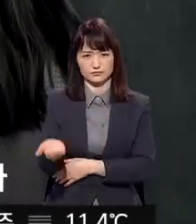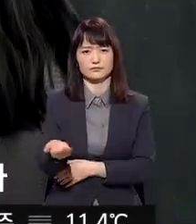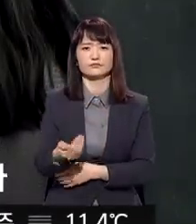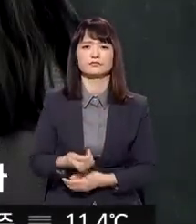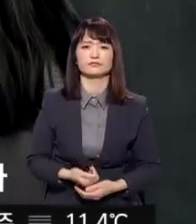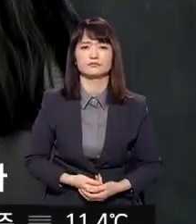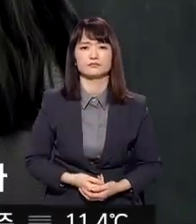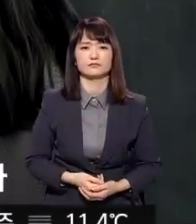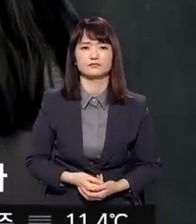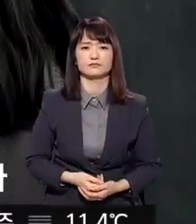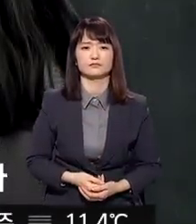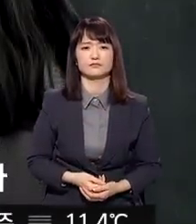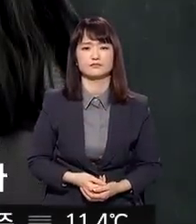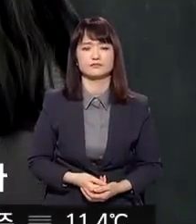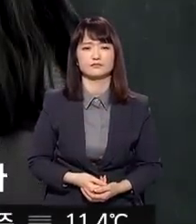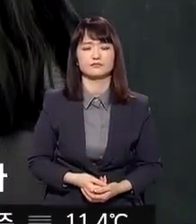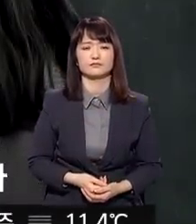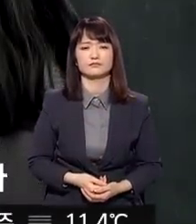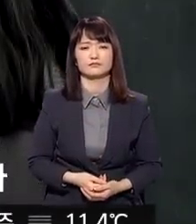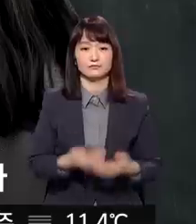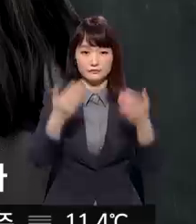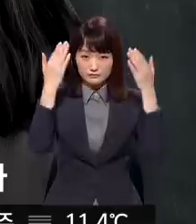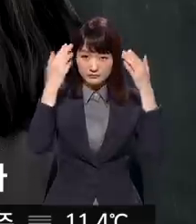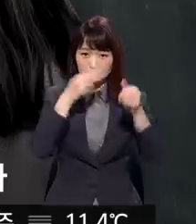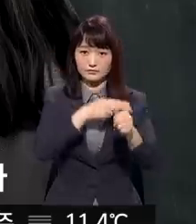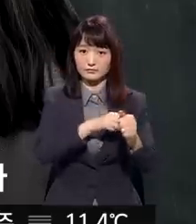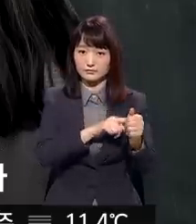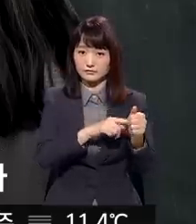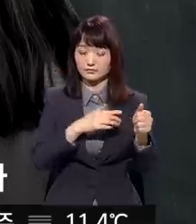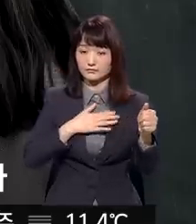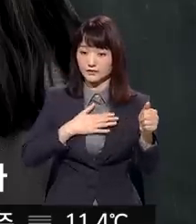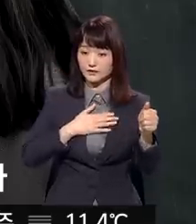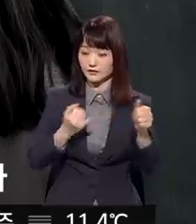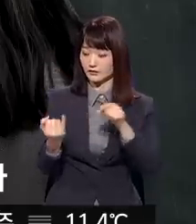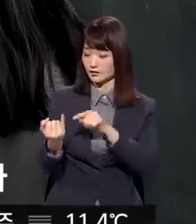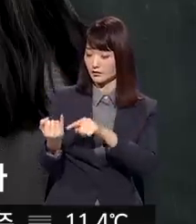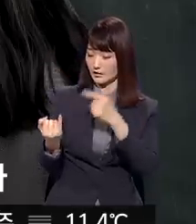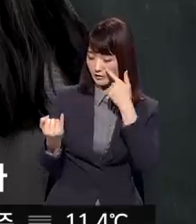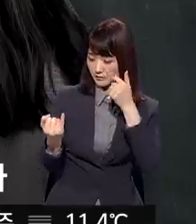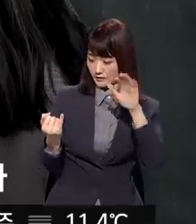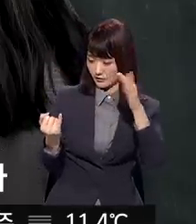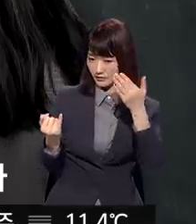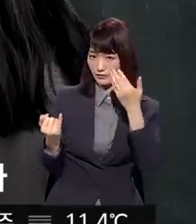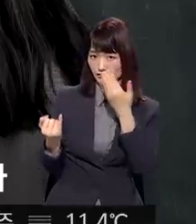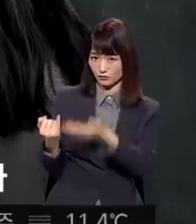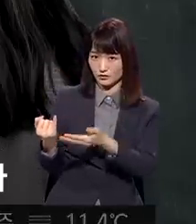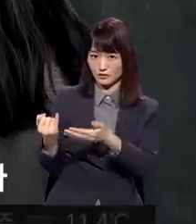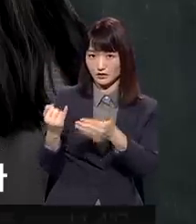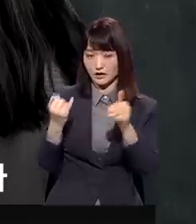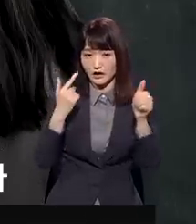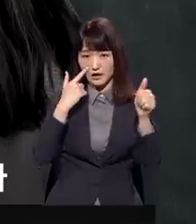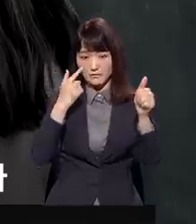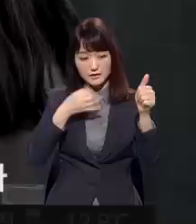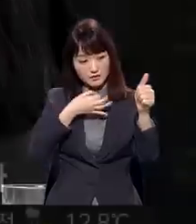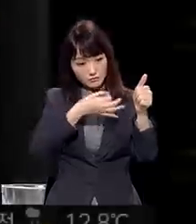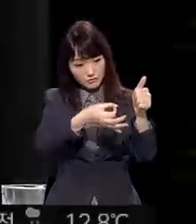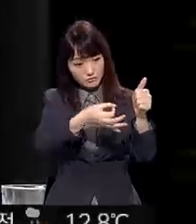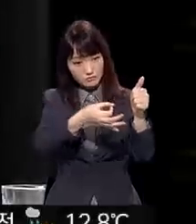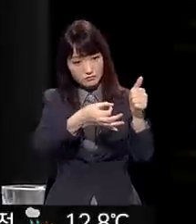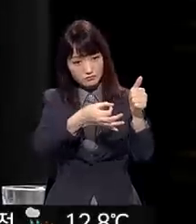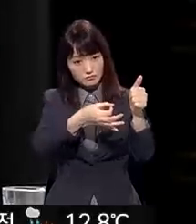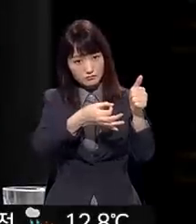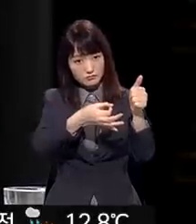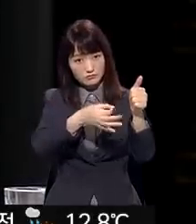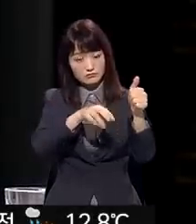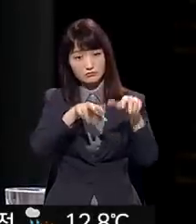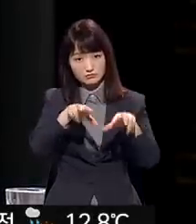합니다. 자, 학교 선생님이 내가 너의 아버지가 되어줄게 아빠라고 불러라. 여기까지는 참